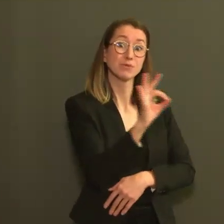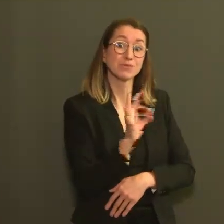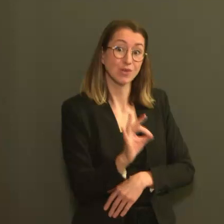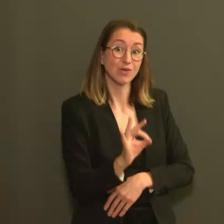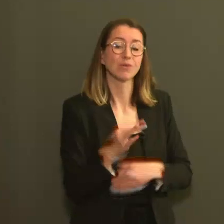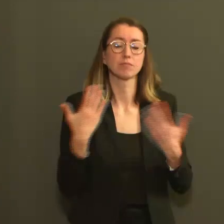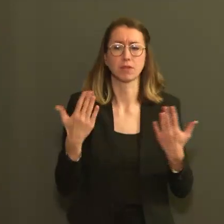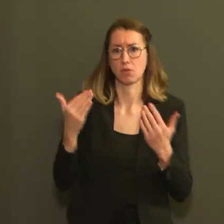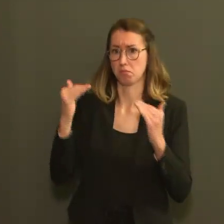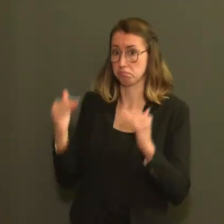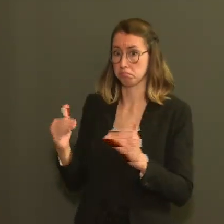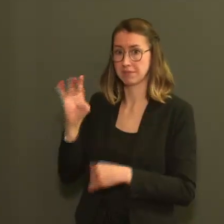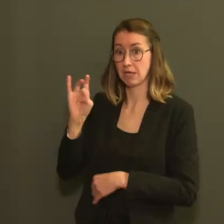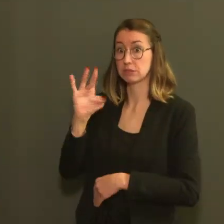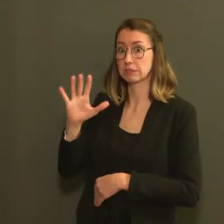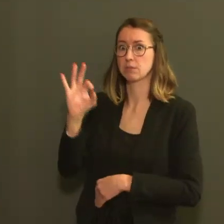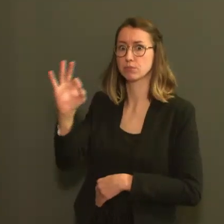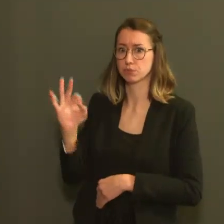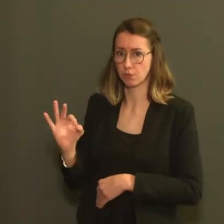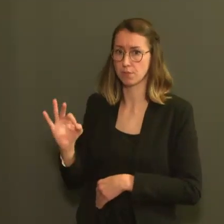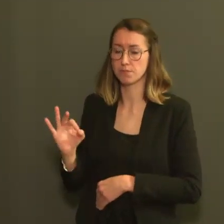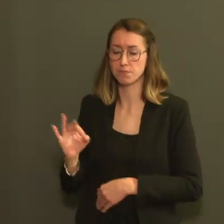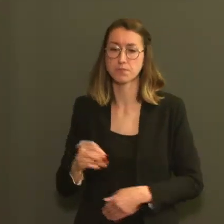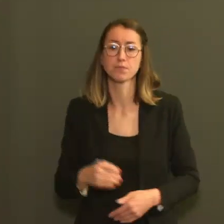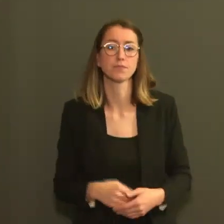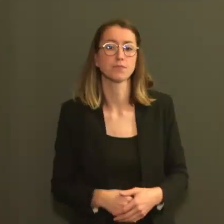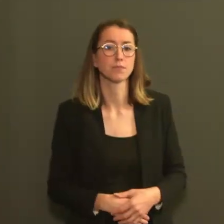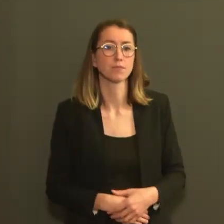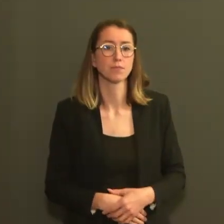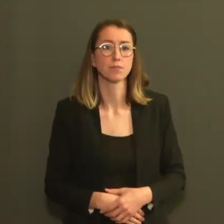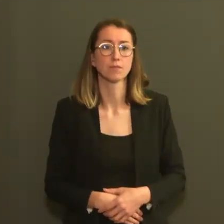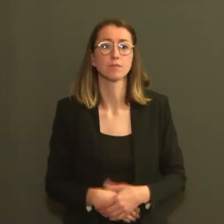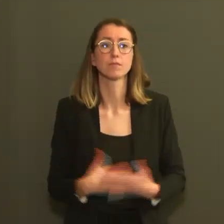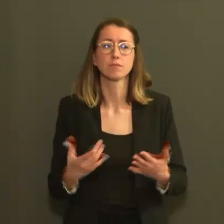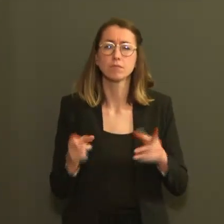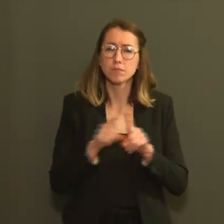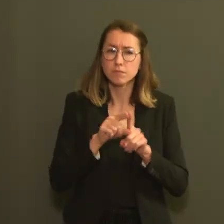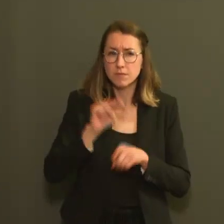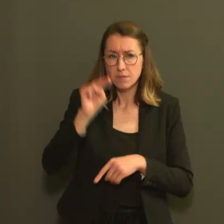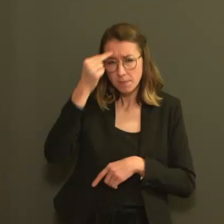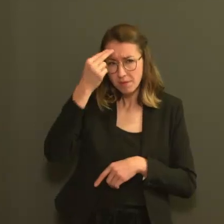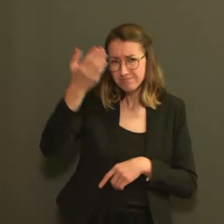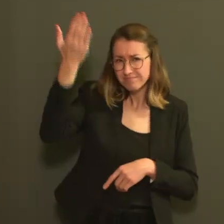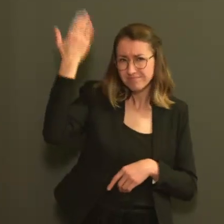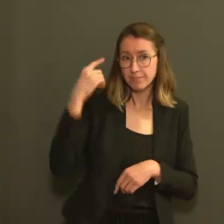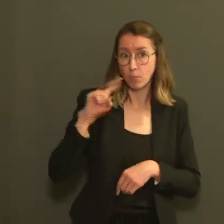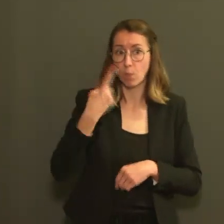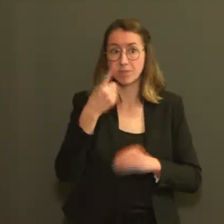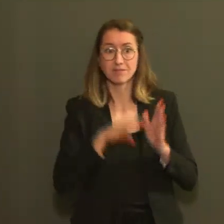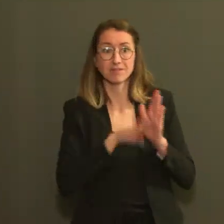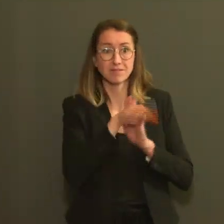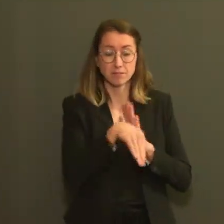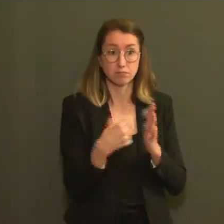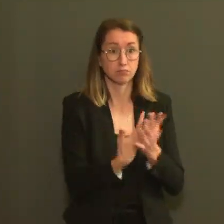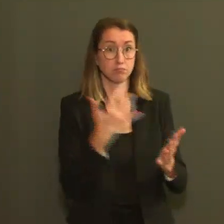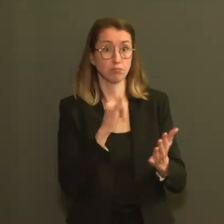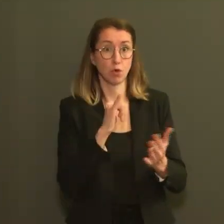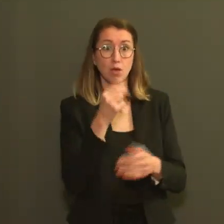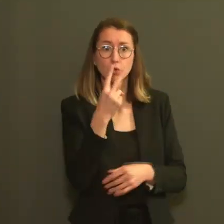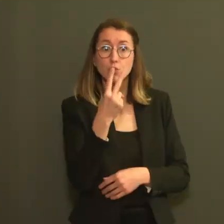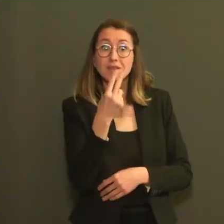Lors de la première vague, on a tous été frappés par le fait qu'une majorité des personnes, en l'occurrence près de 2 tiers, 63%, résidaient dans les